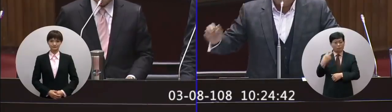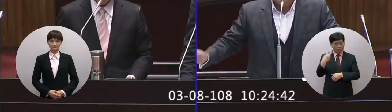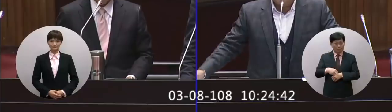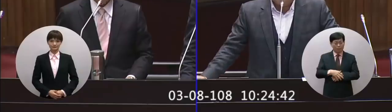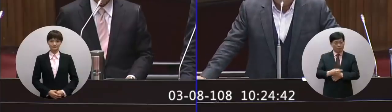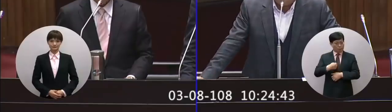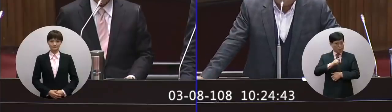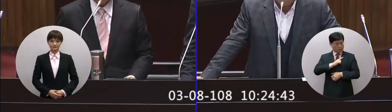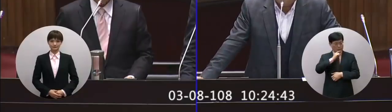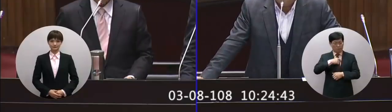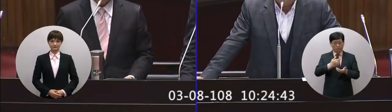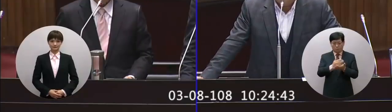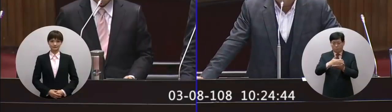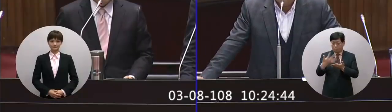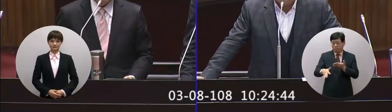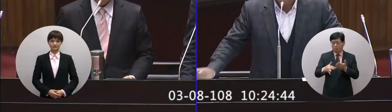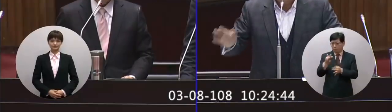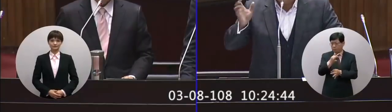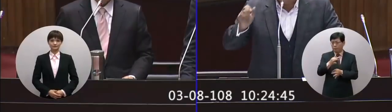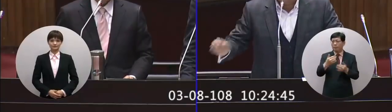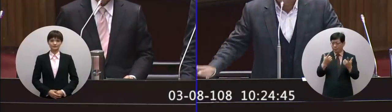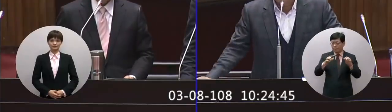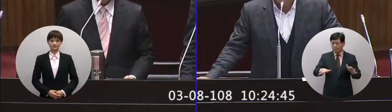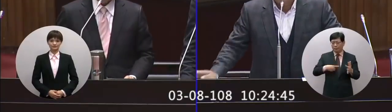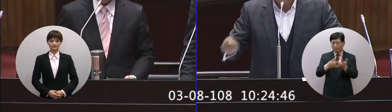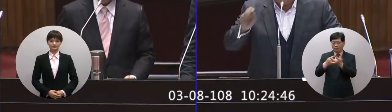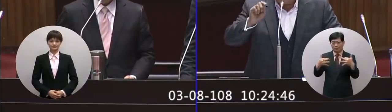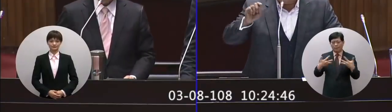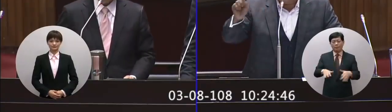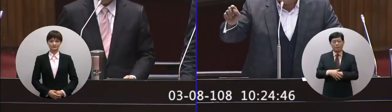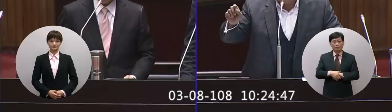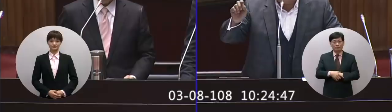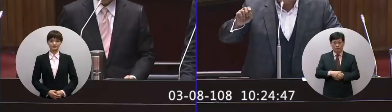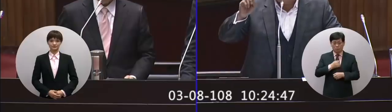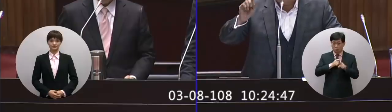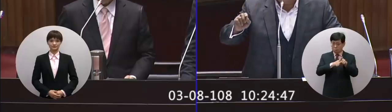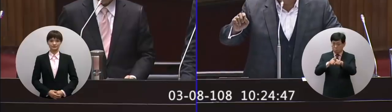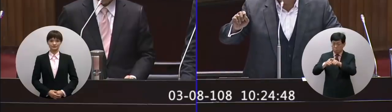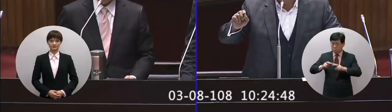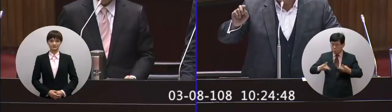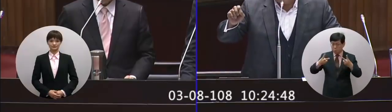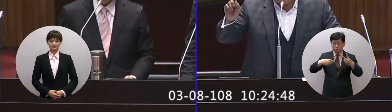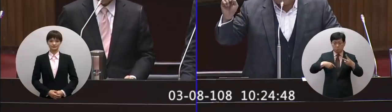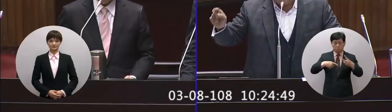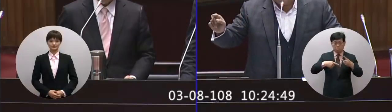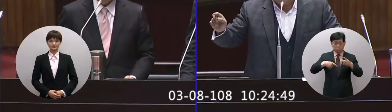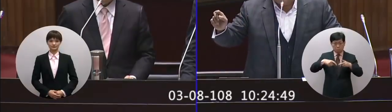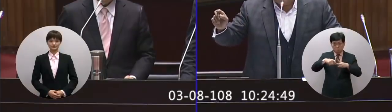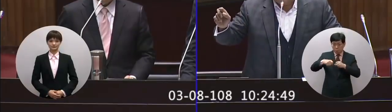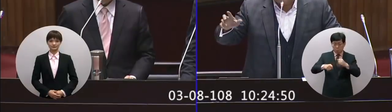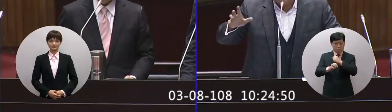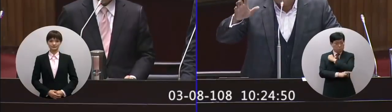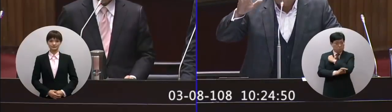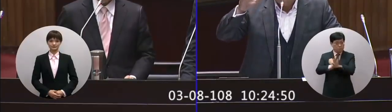点就是我们自己的区域排水也有很大的问题。有没有与时俱进，或者是工程方面有没有弊